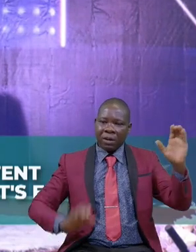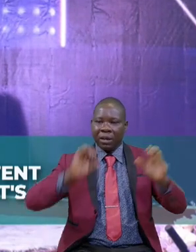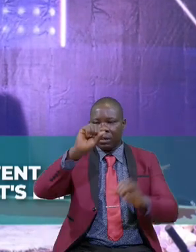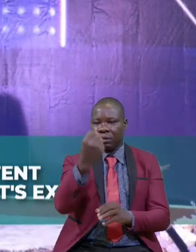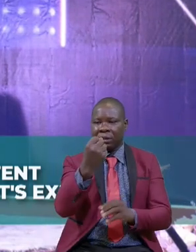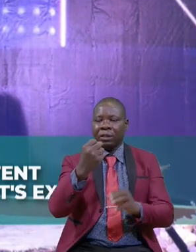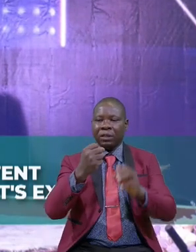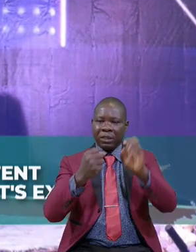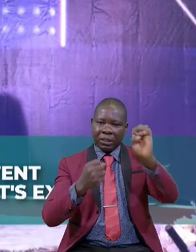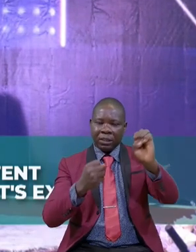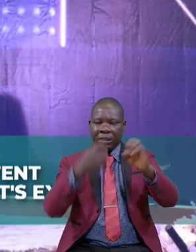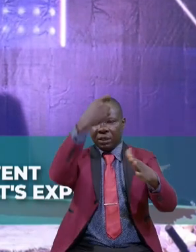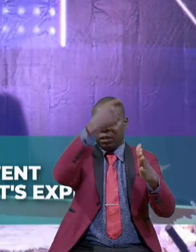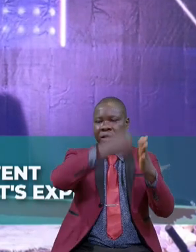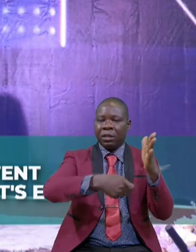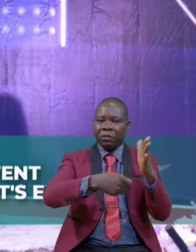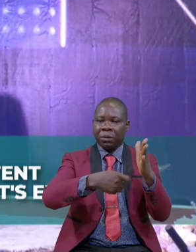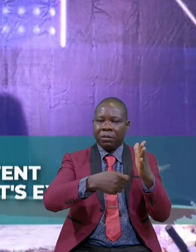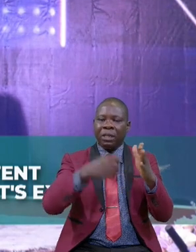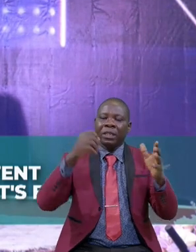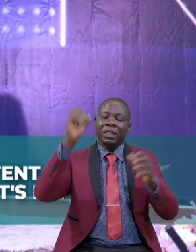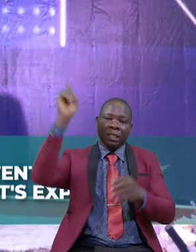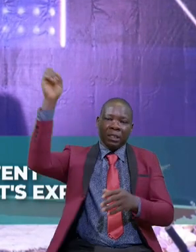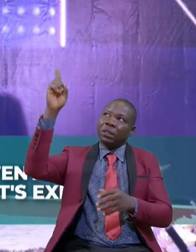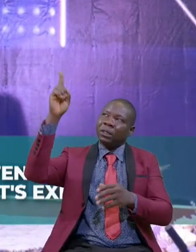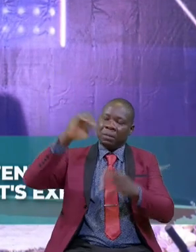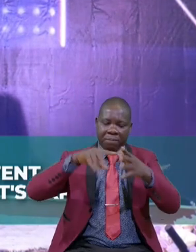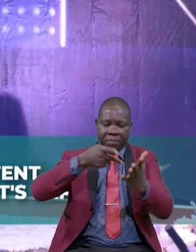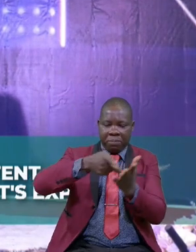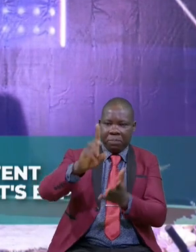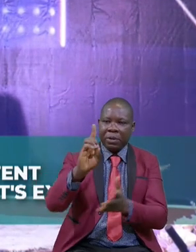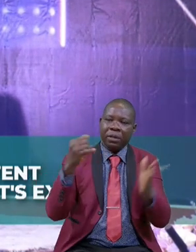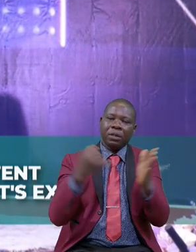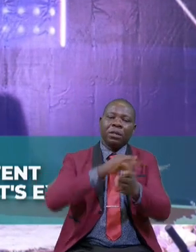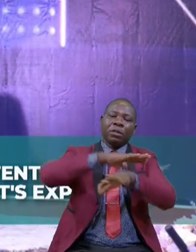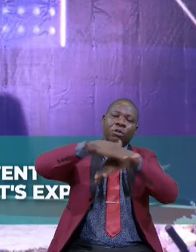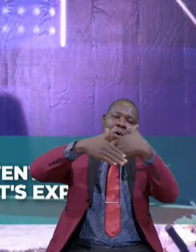La grande rédemption aux dépens de Christ. Voyons maintenant.